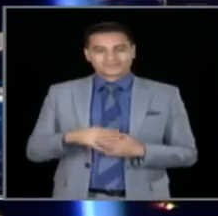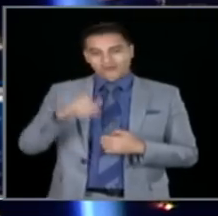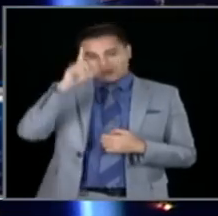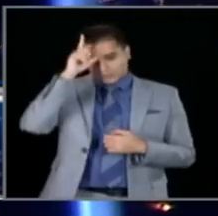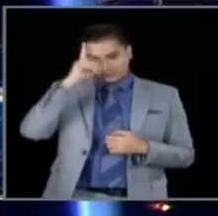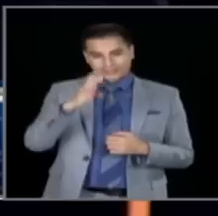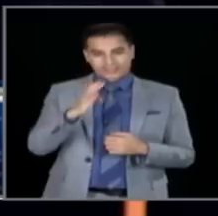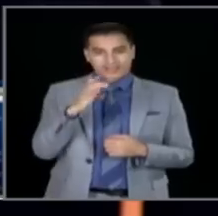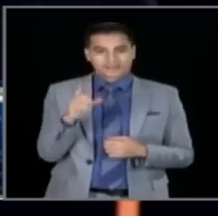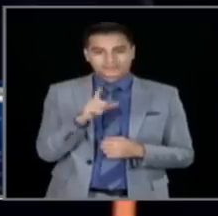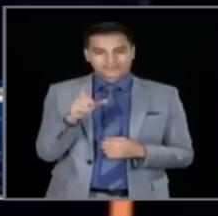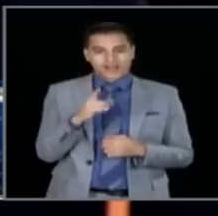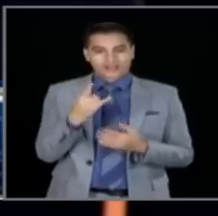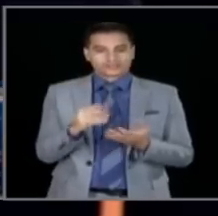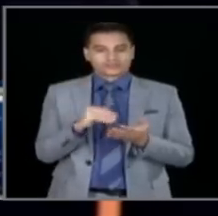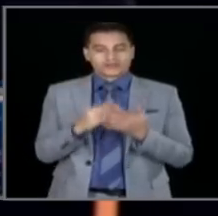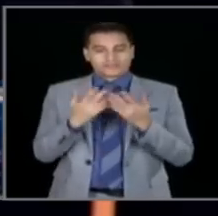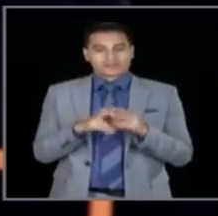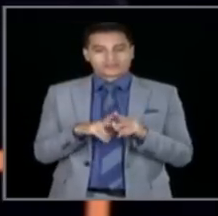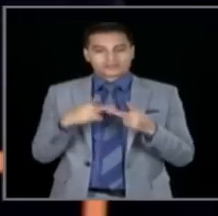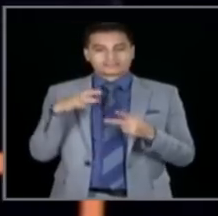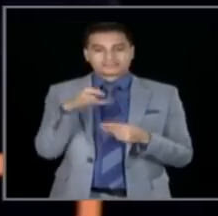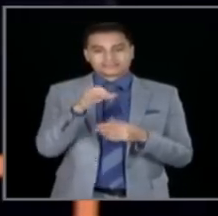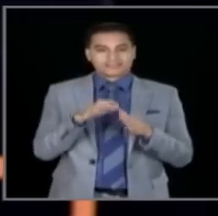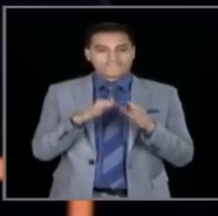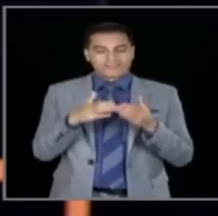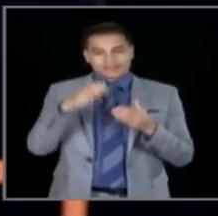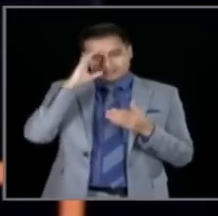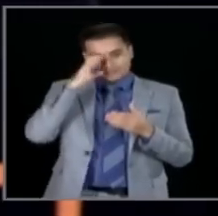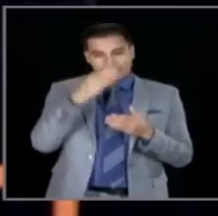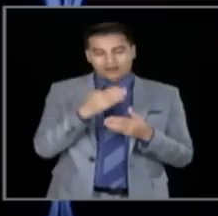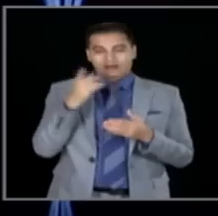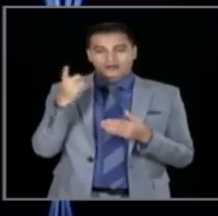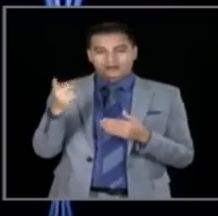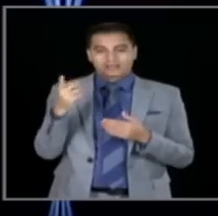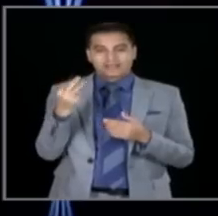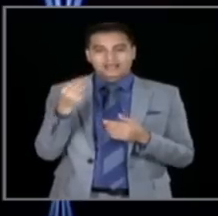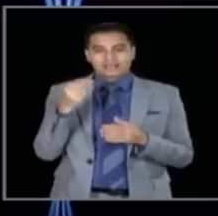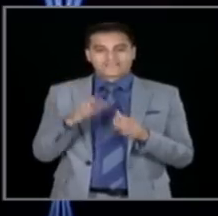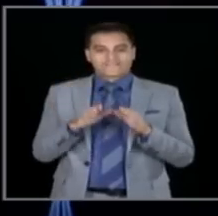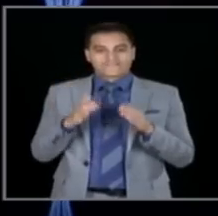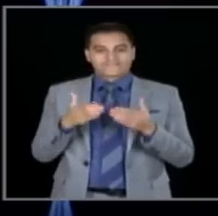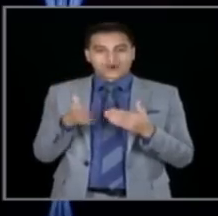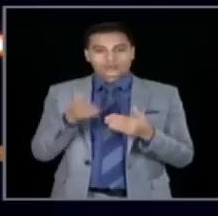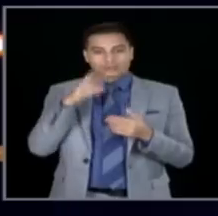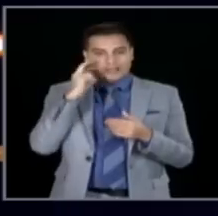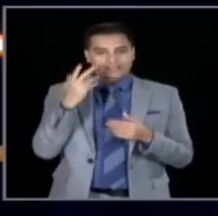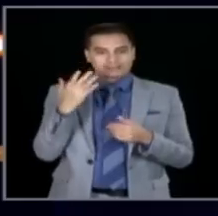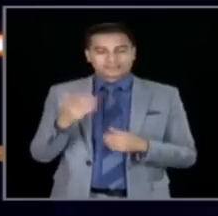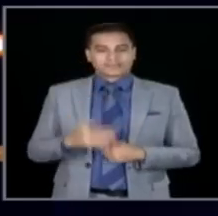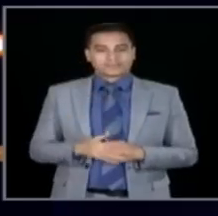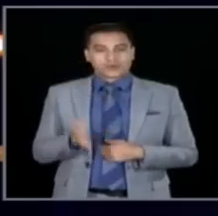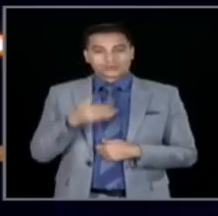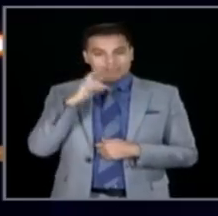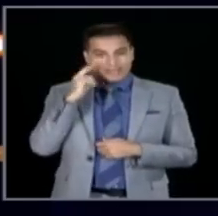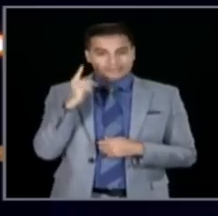الأردن الإجابة الصحيحة. 10 نقط. النتيجة اتغيرت: 90 الزمالك، 30 الحوت الأزرق.